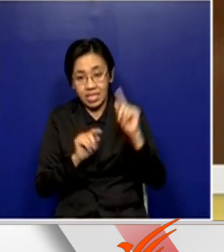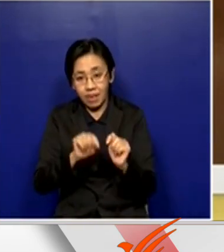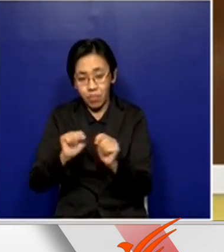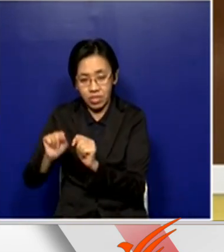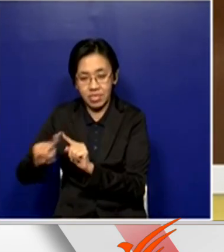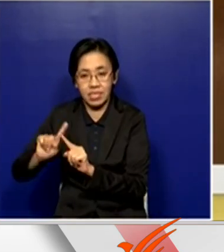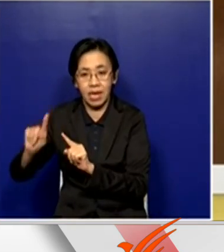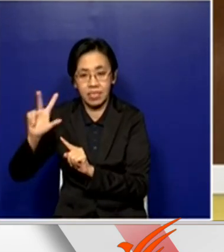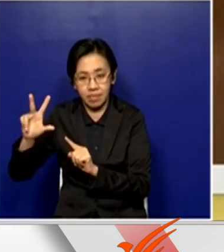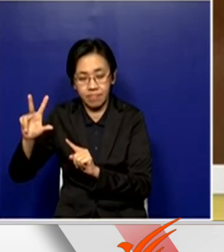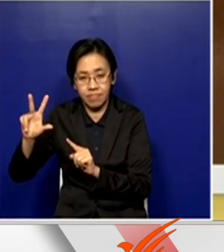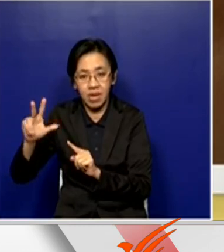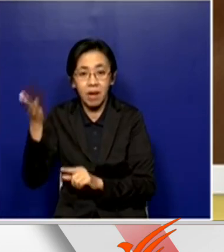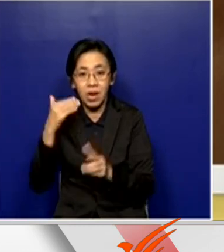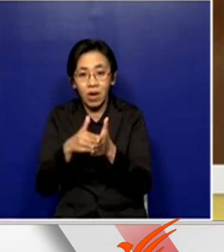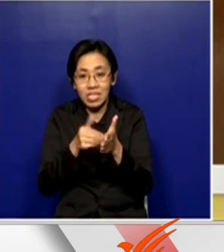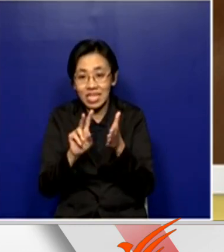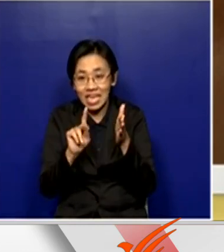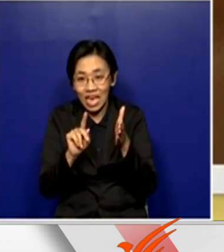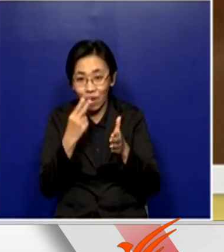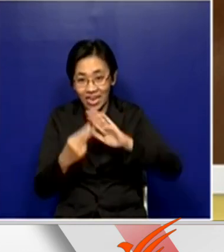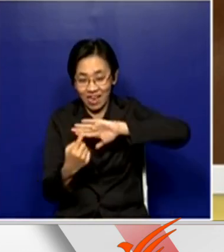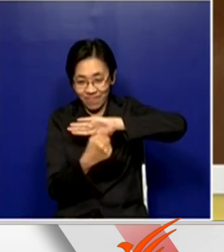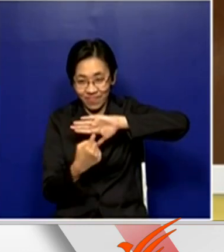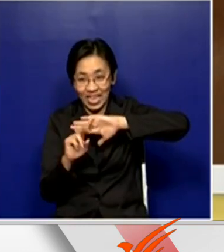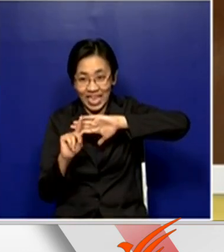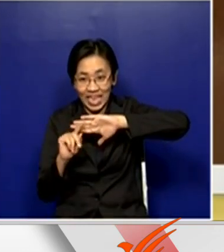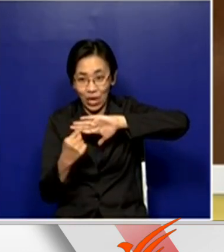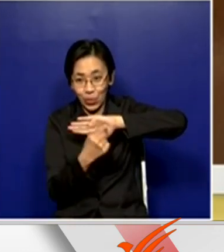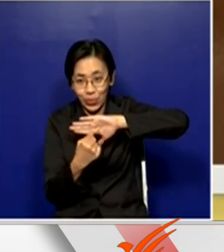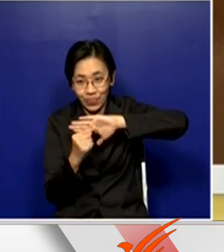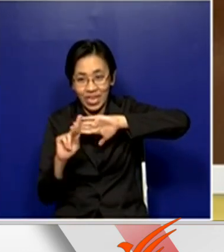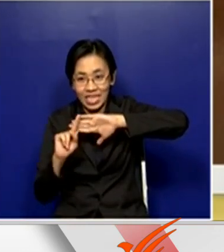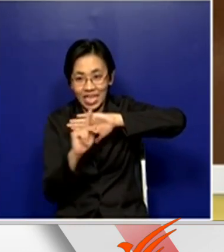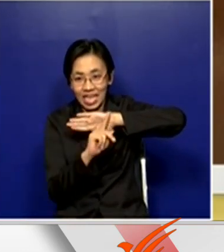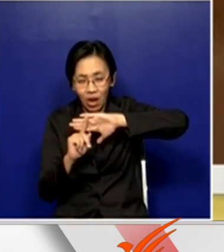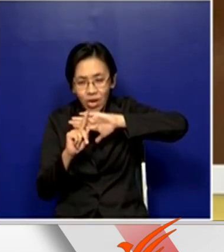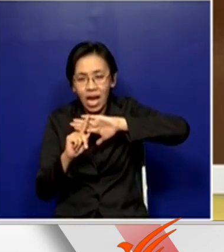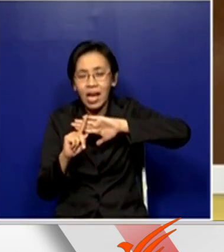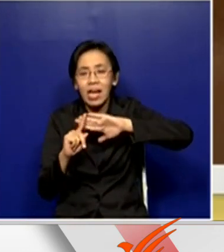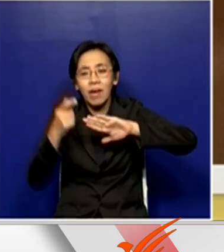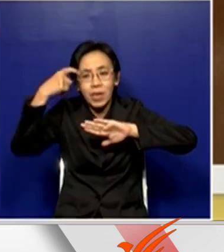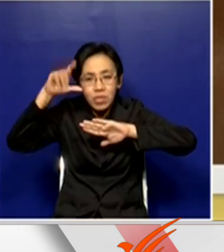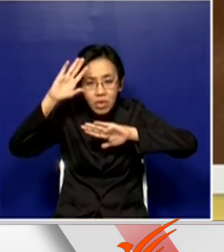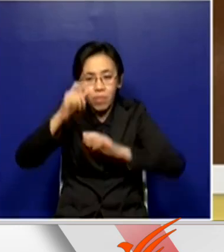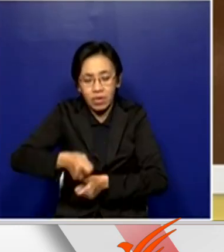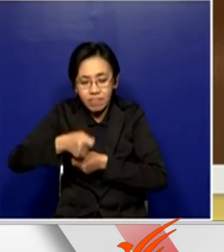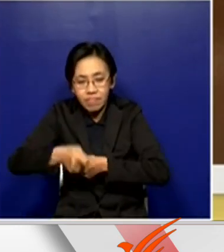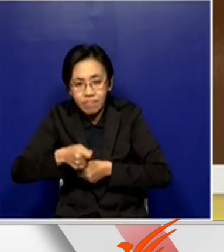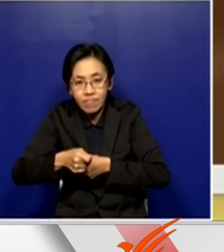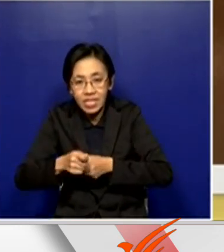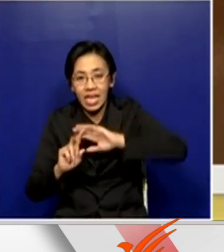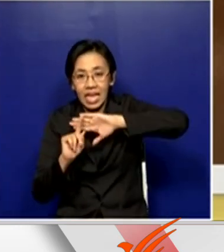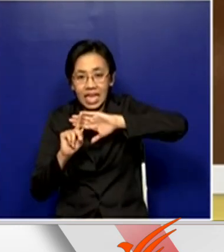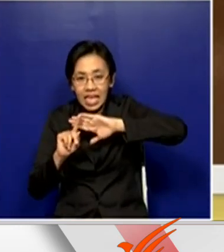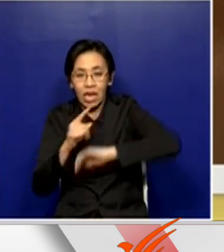อำเภอจ Astraจากพืนที่สีเขียวธัโซลายที่เป็พืนที่ชนนับทและเปพืนทกระเศษกรรมและสี